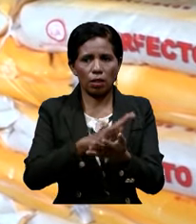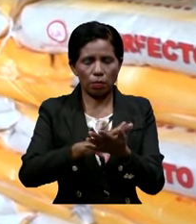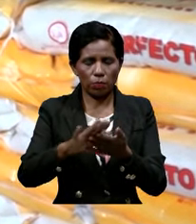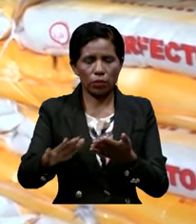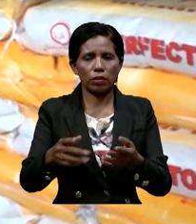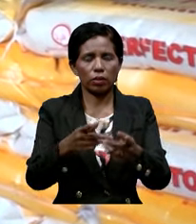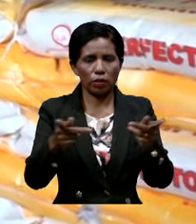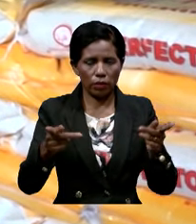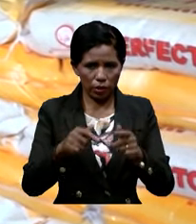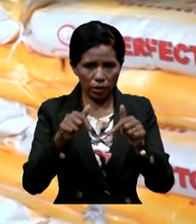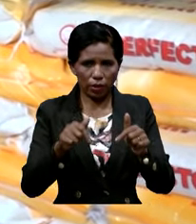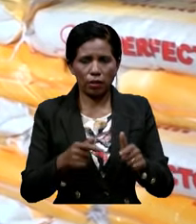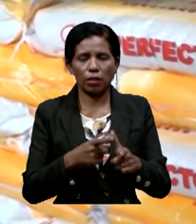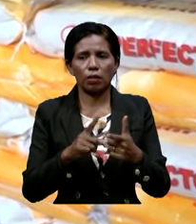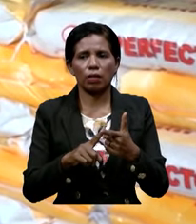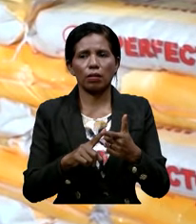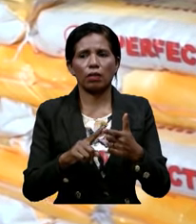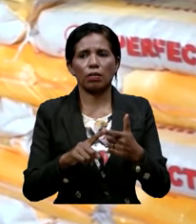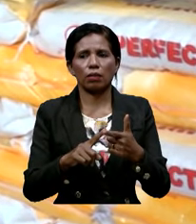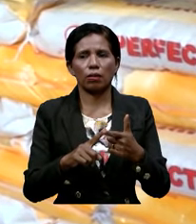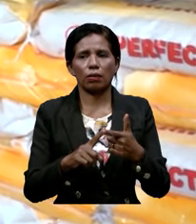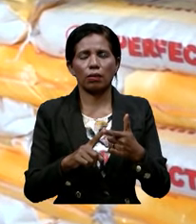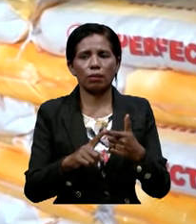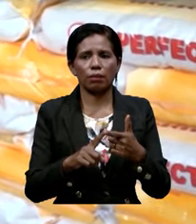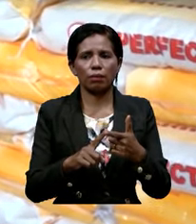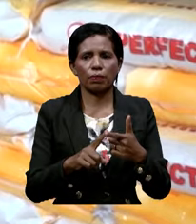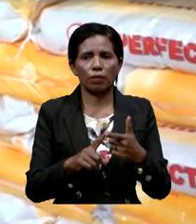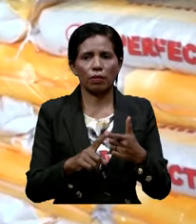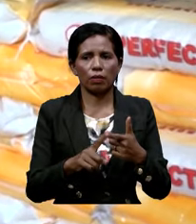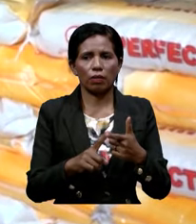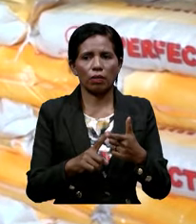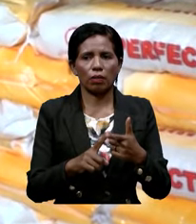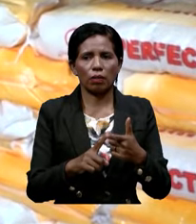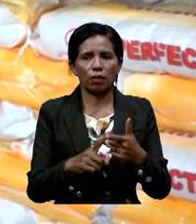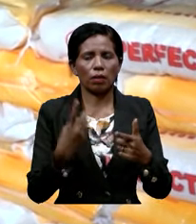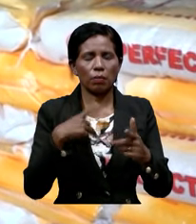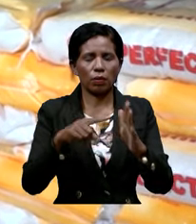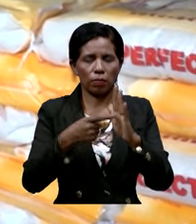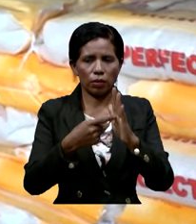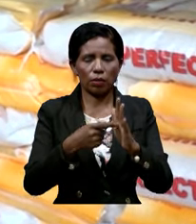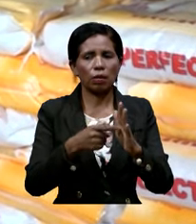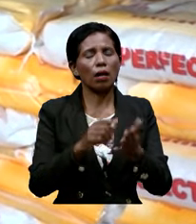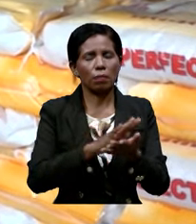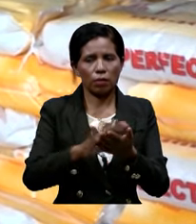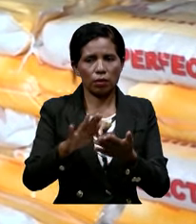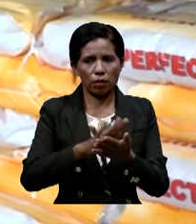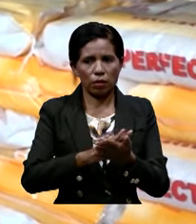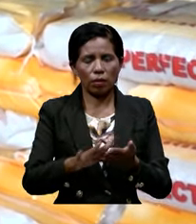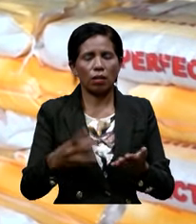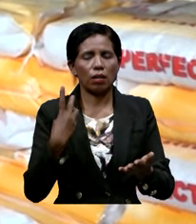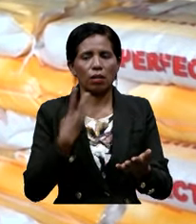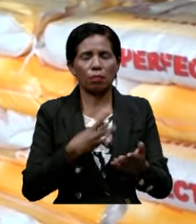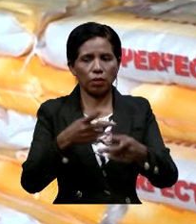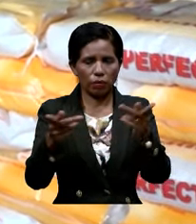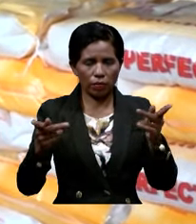gudang agora komisa media agora ami mulai bok angona ba hadia be aminia